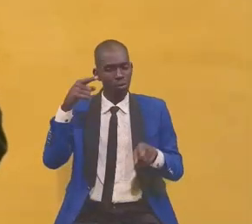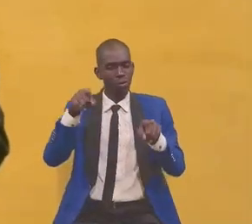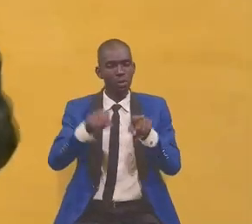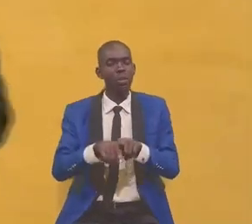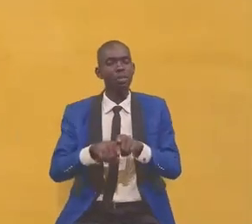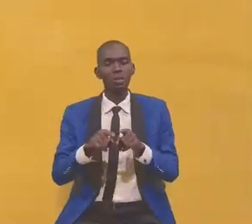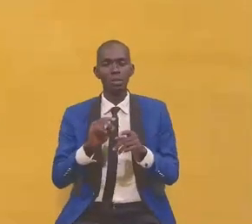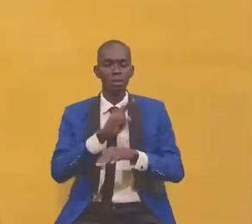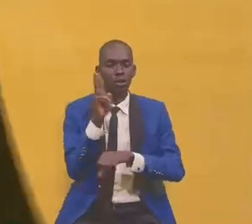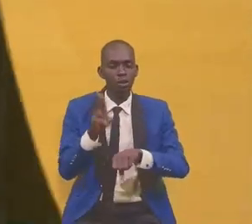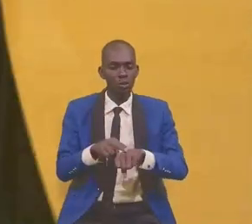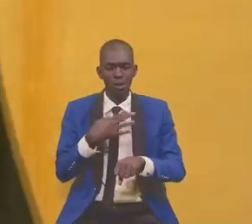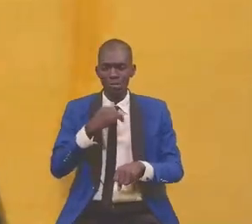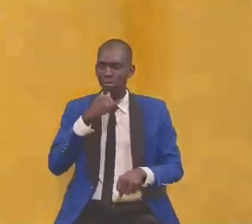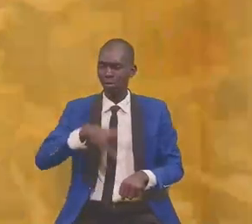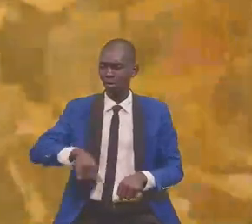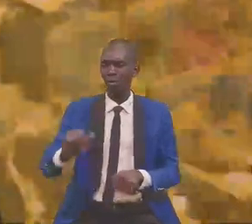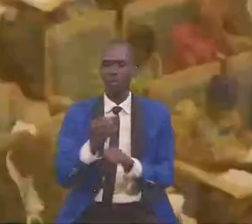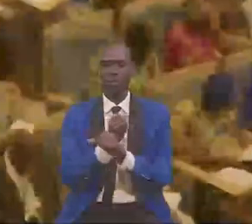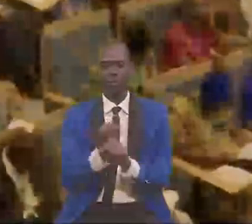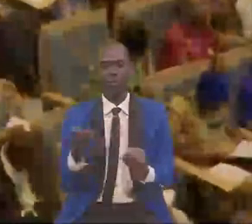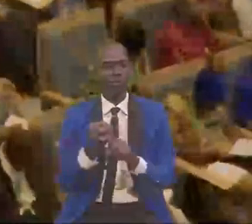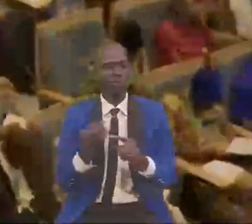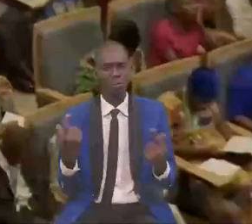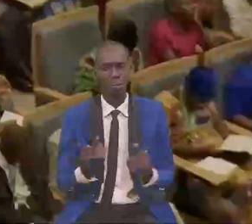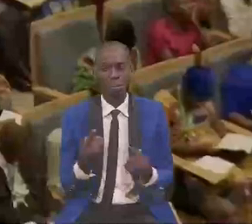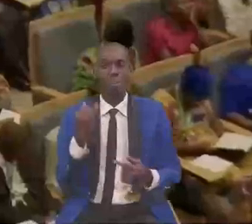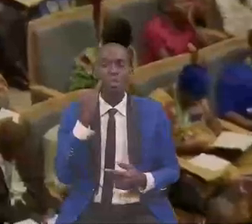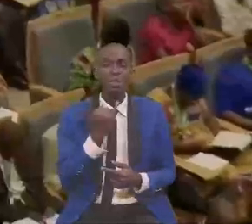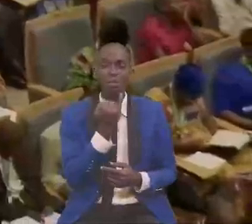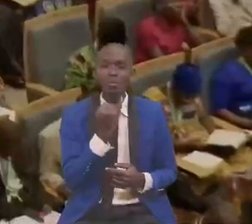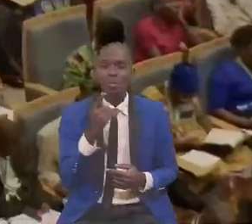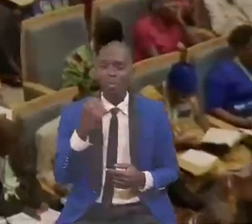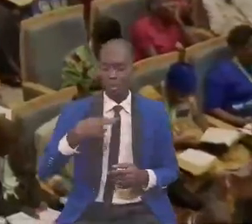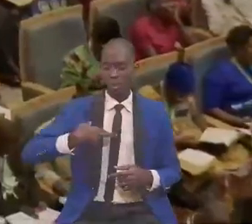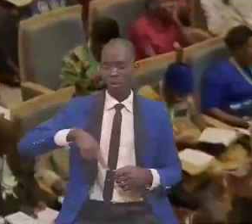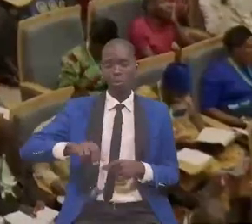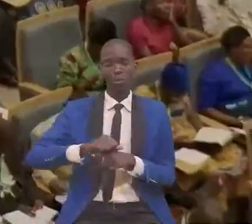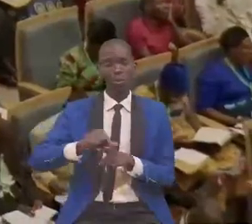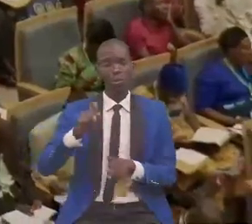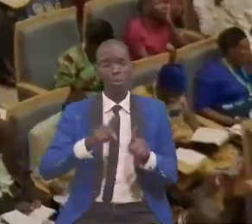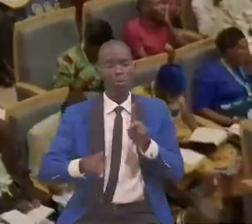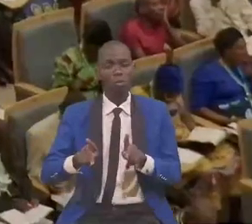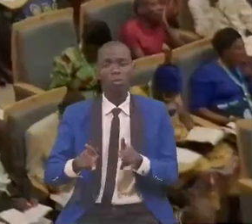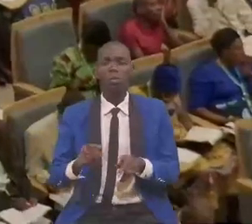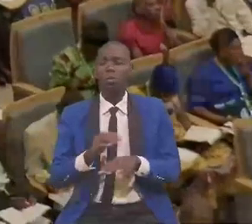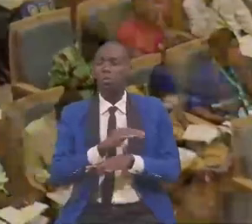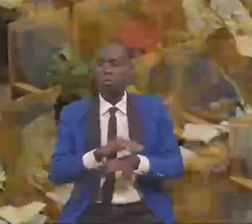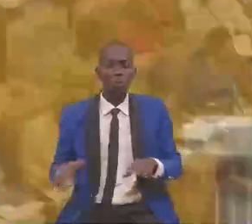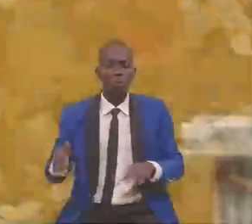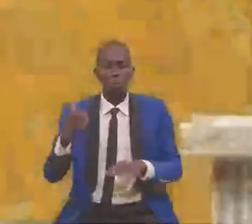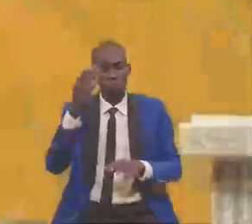Israël, les religieux qui ne peuvent pas connaître Dieu sans la repentance.